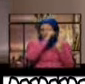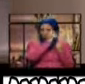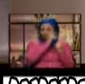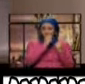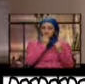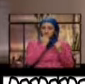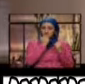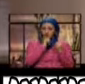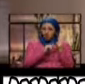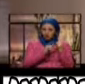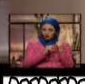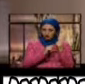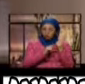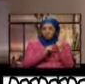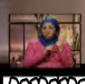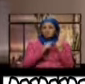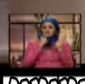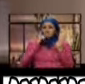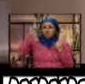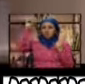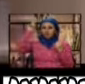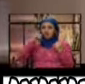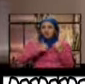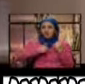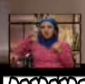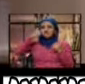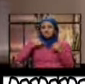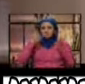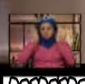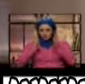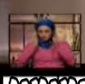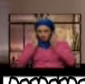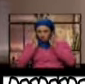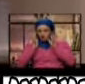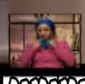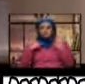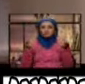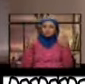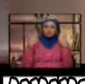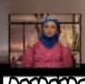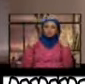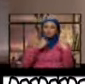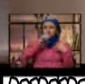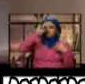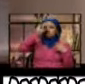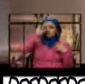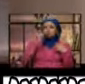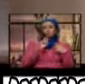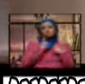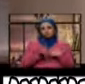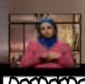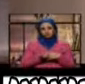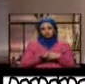والصغار والانكسار عند الله احسن من يعمل الطاعه، كما قال بعض العلماء لان تبيت مذنبا